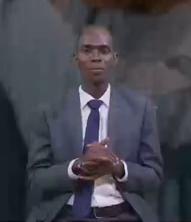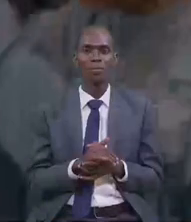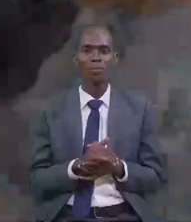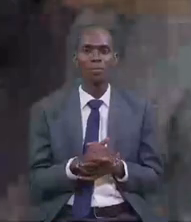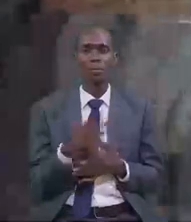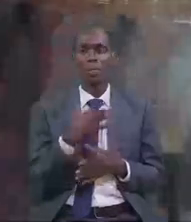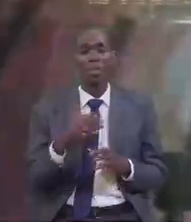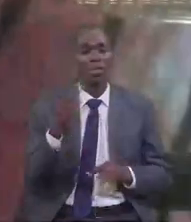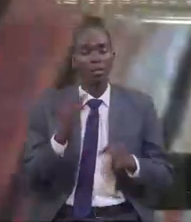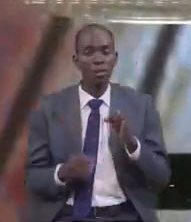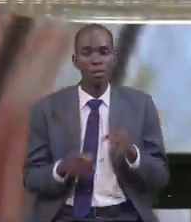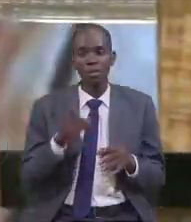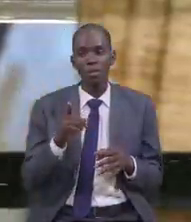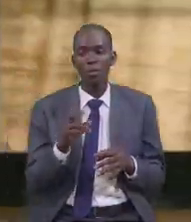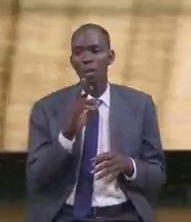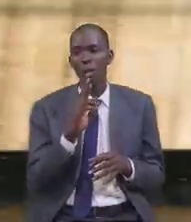Ainsi,